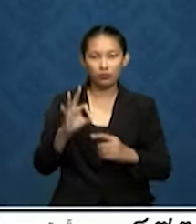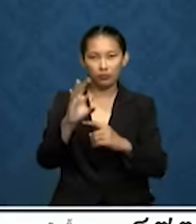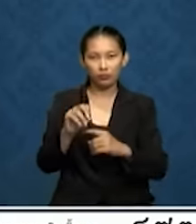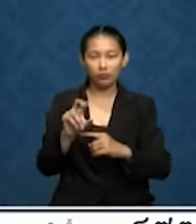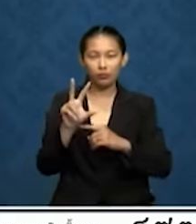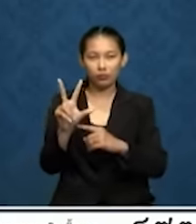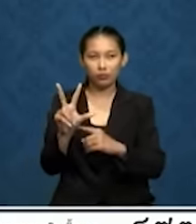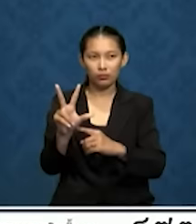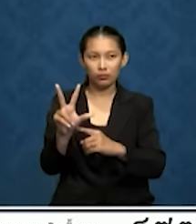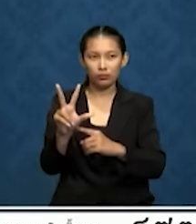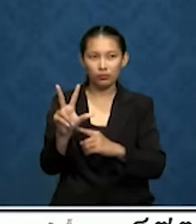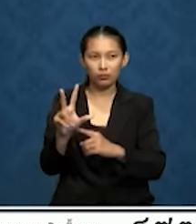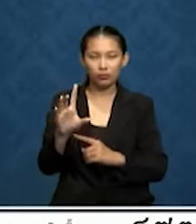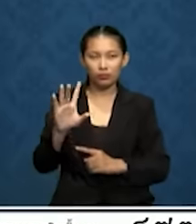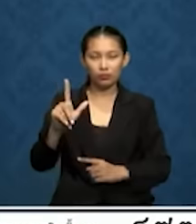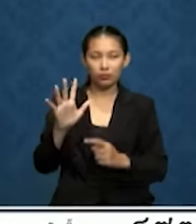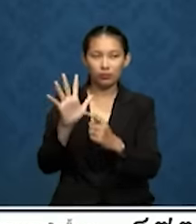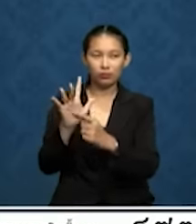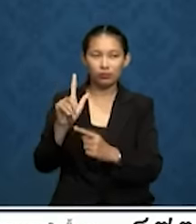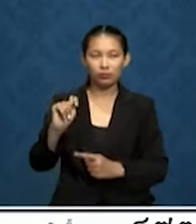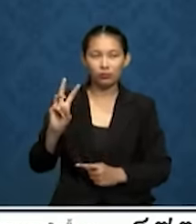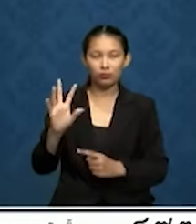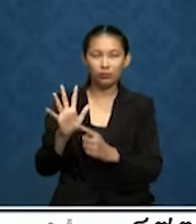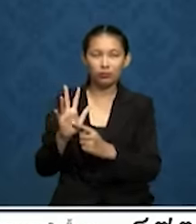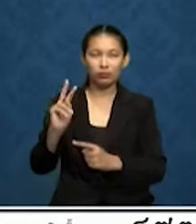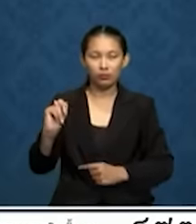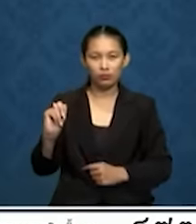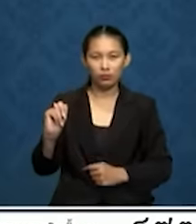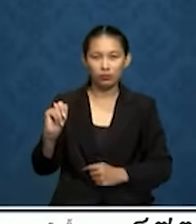93นายชิตตะวันชินอนุวัฒ